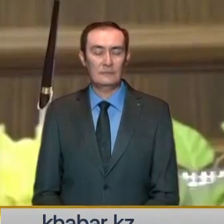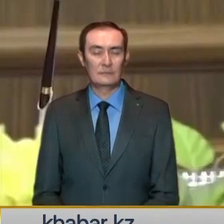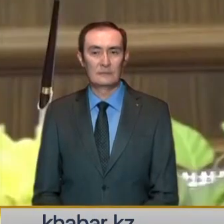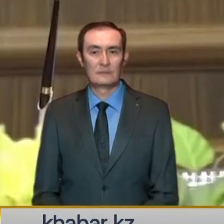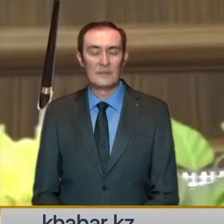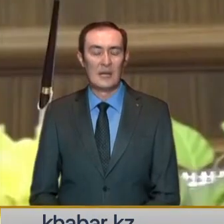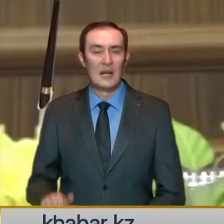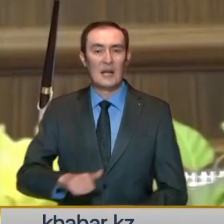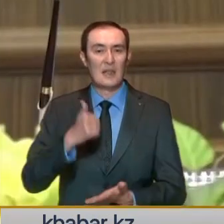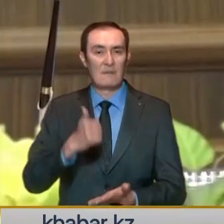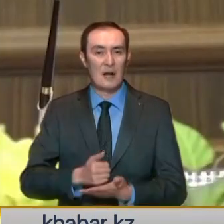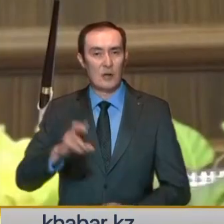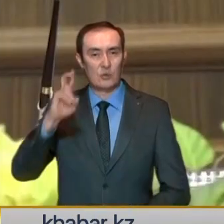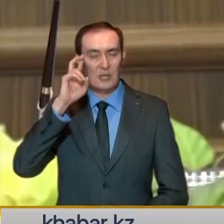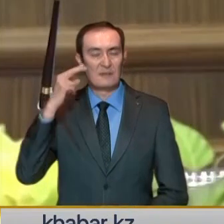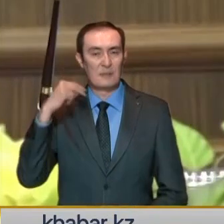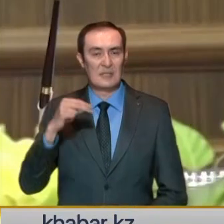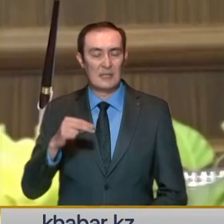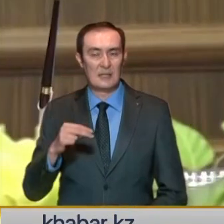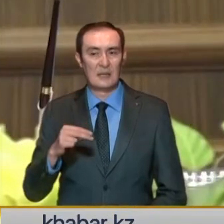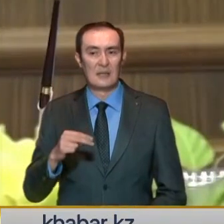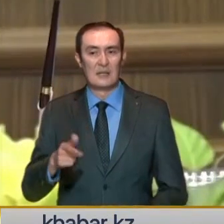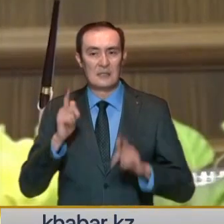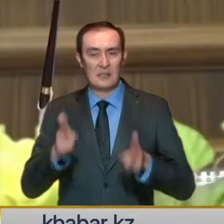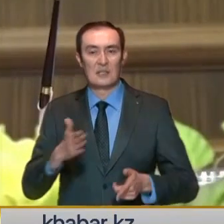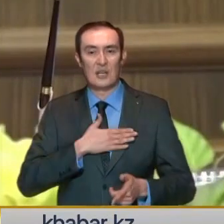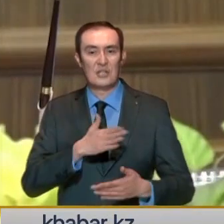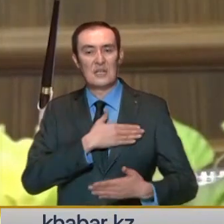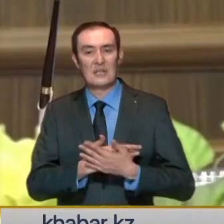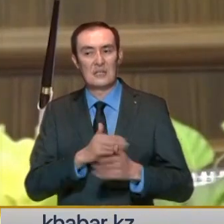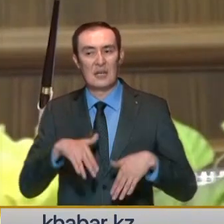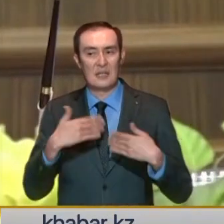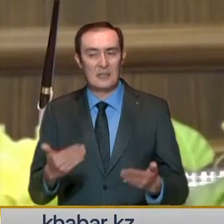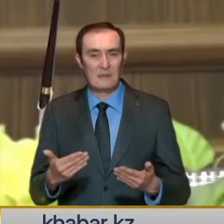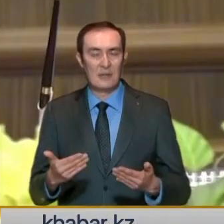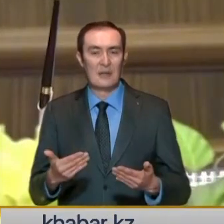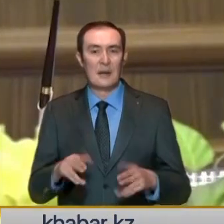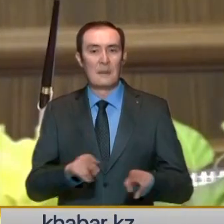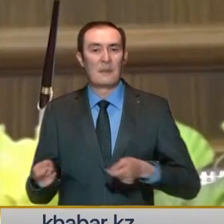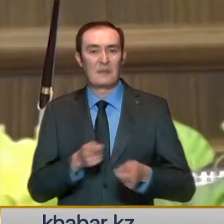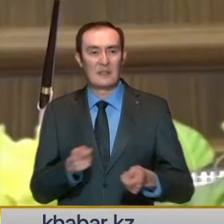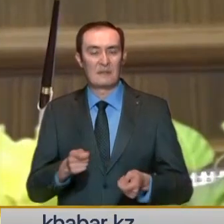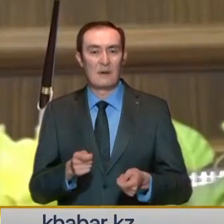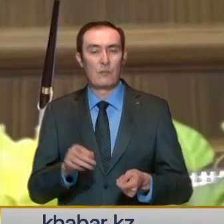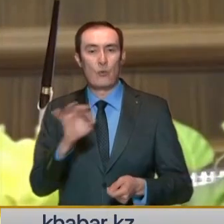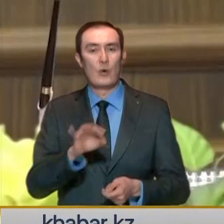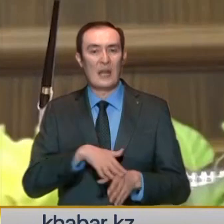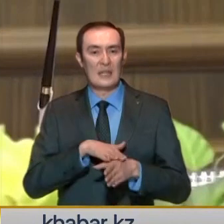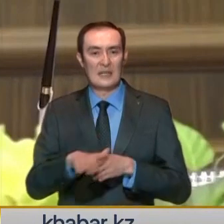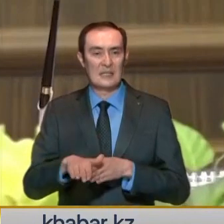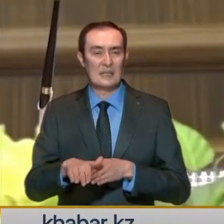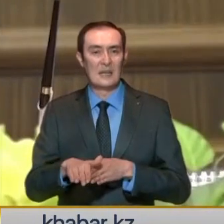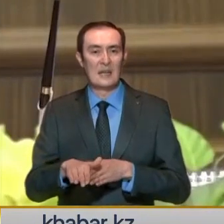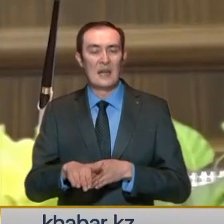Глава государства поддержал наши инициативы, наши и правительство инициативы по реализации